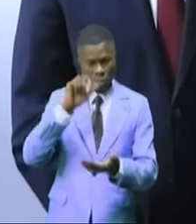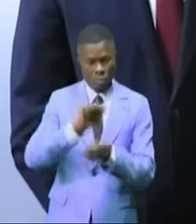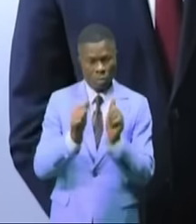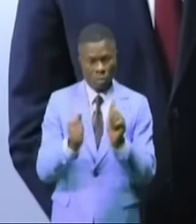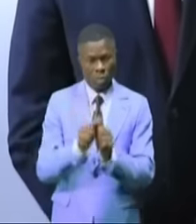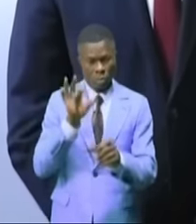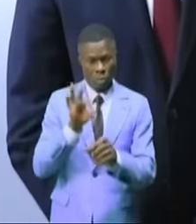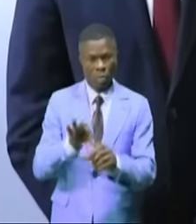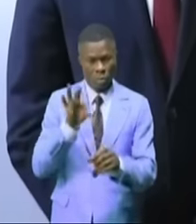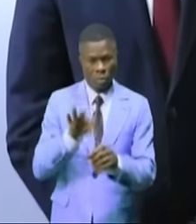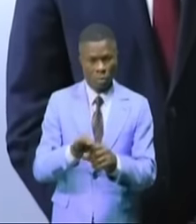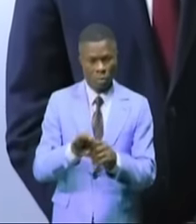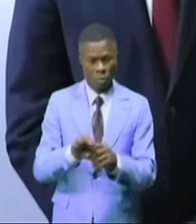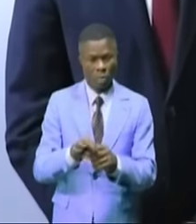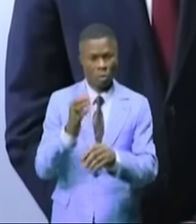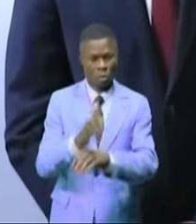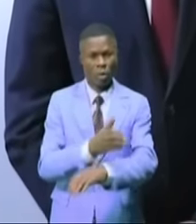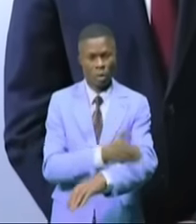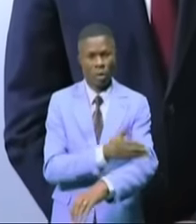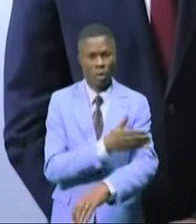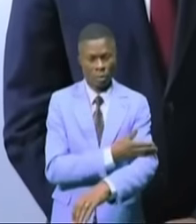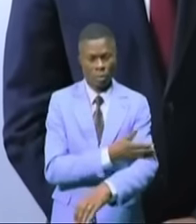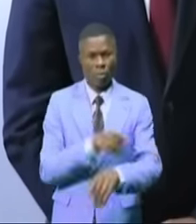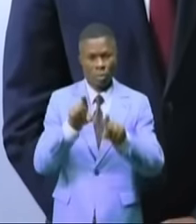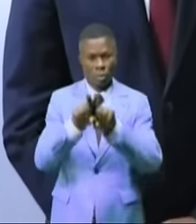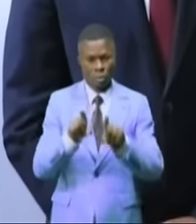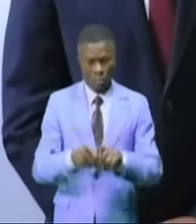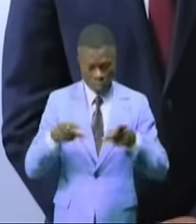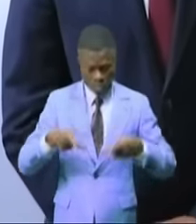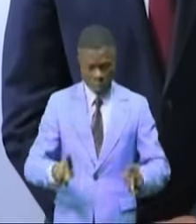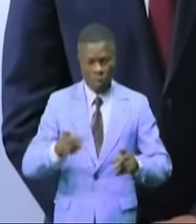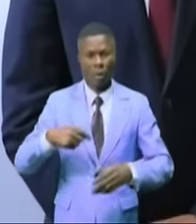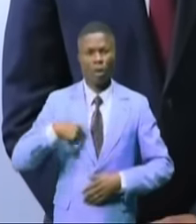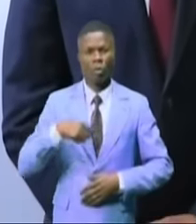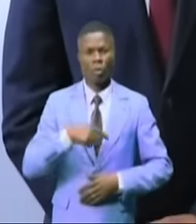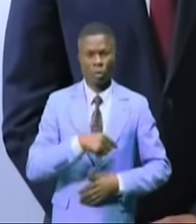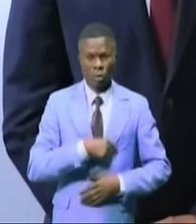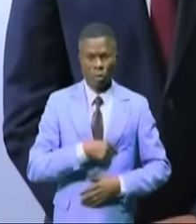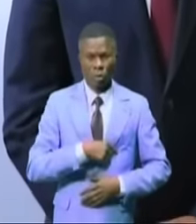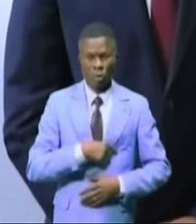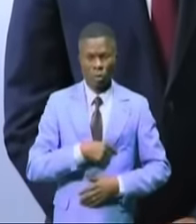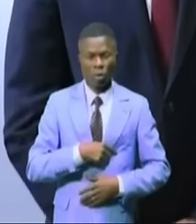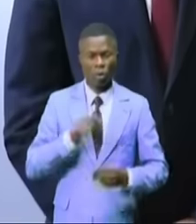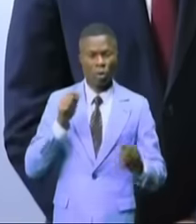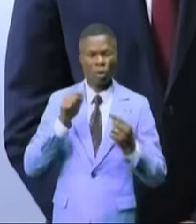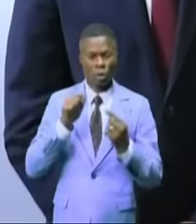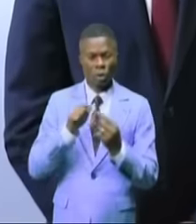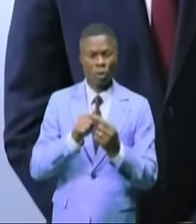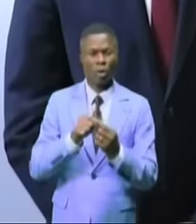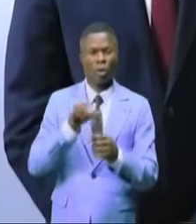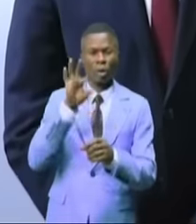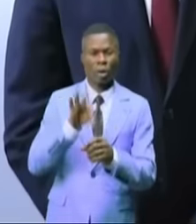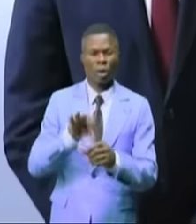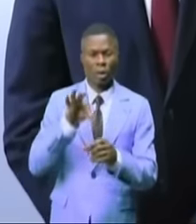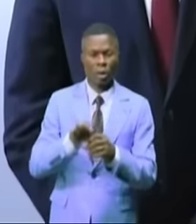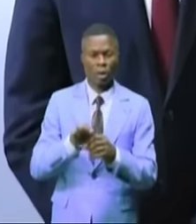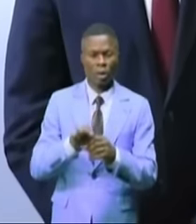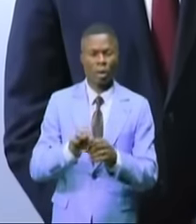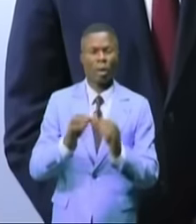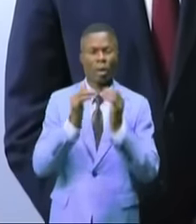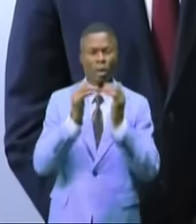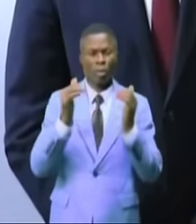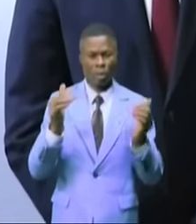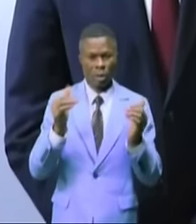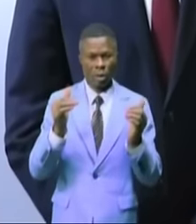processus électoral aille de l'avant et puisse nous permettre d'aboutir avec des élections